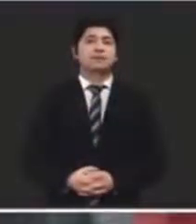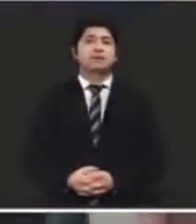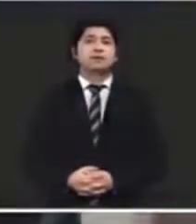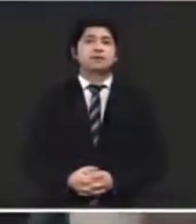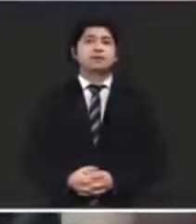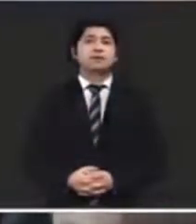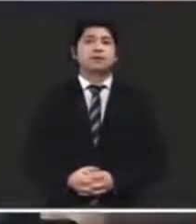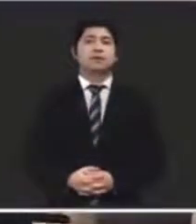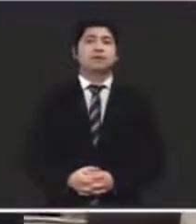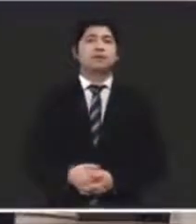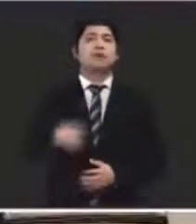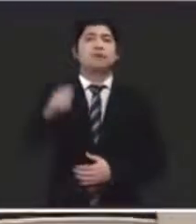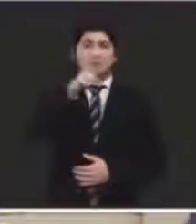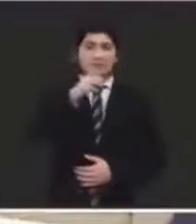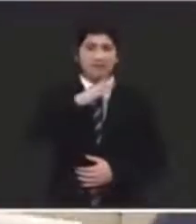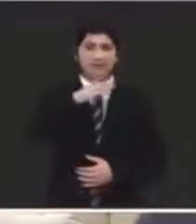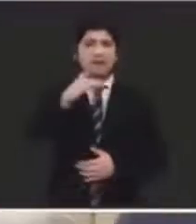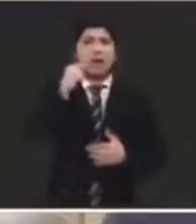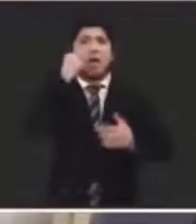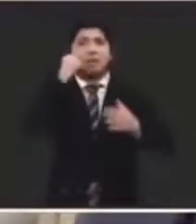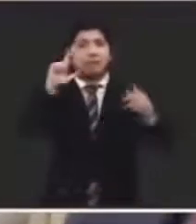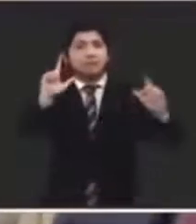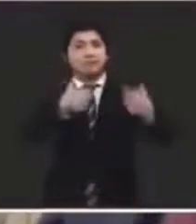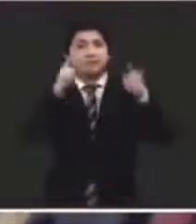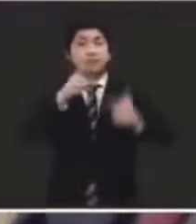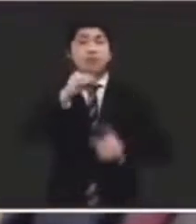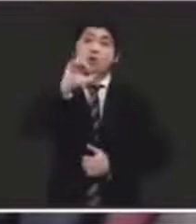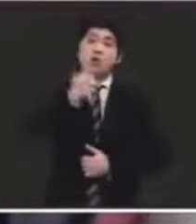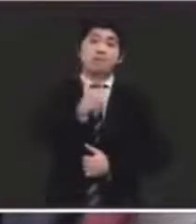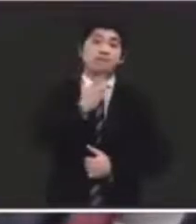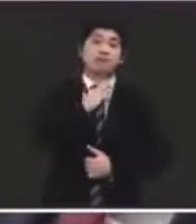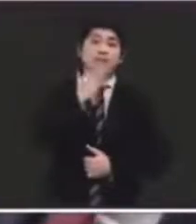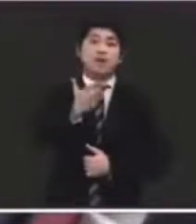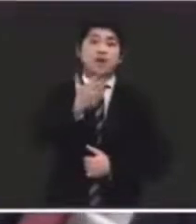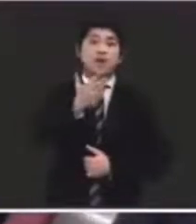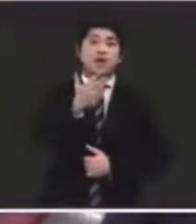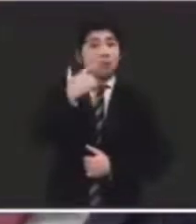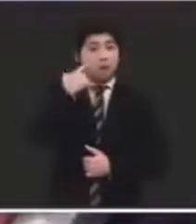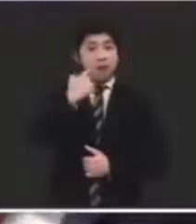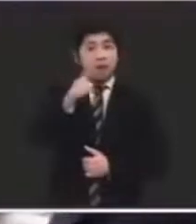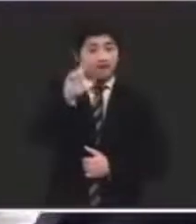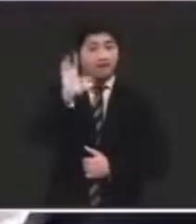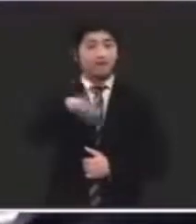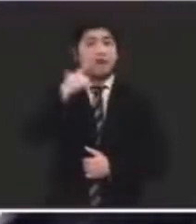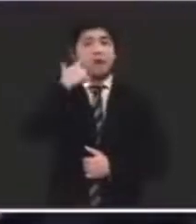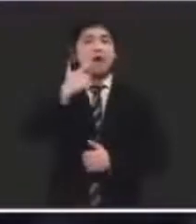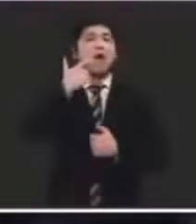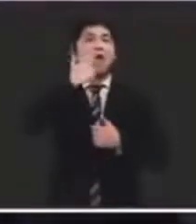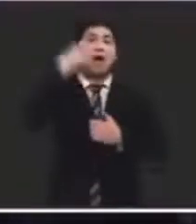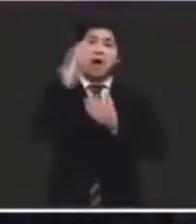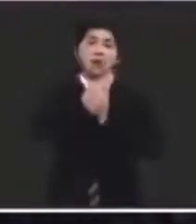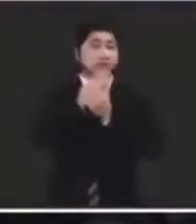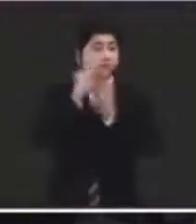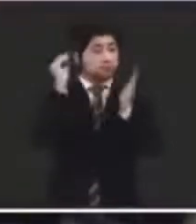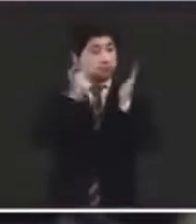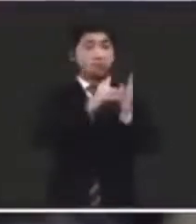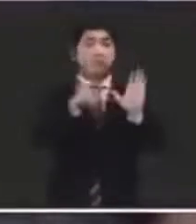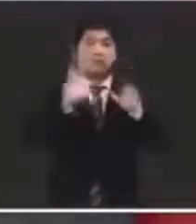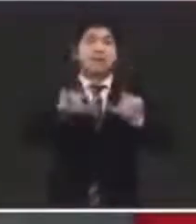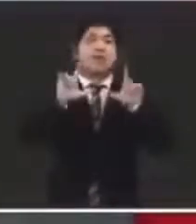tür şeyler canlı bağlantılar önemli Hiç olmazsa arşivden verin